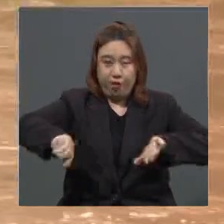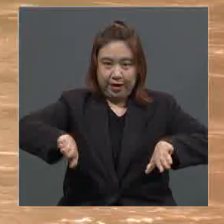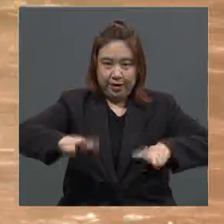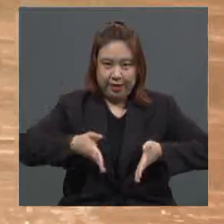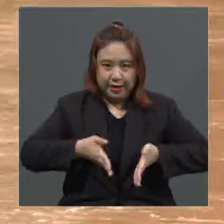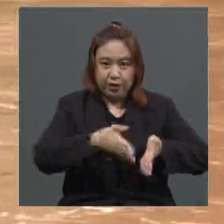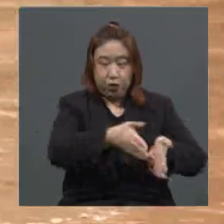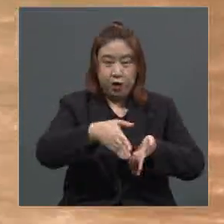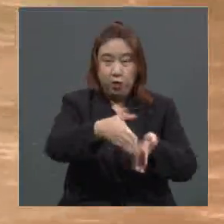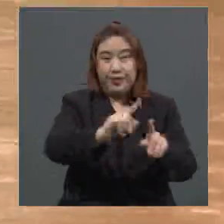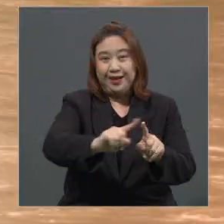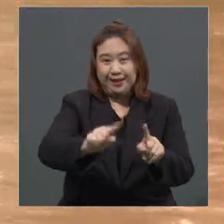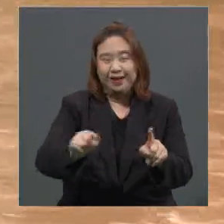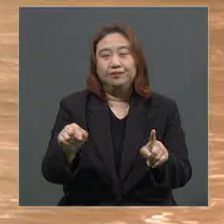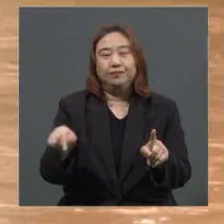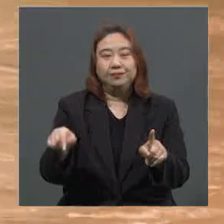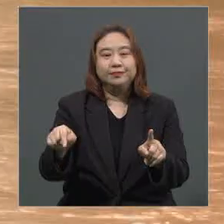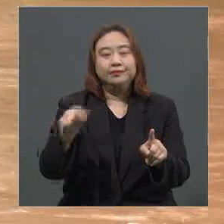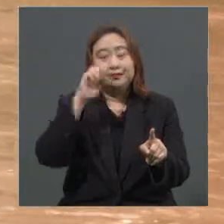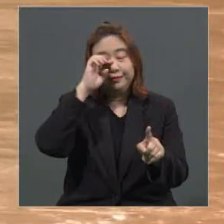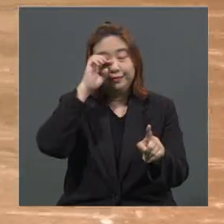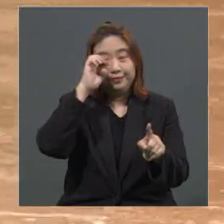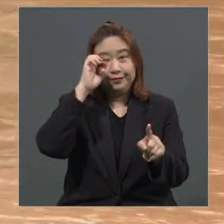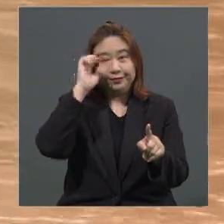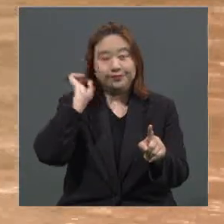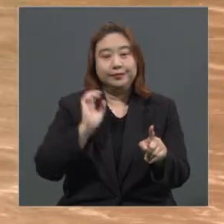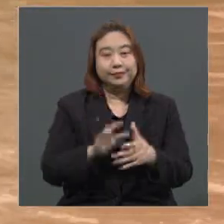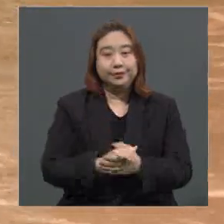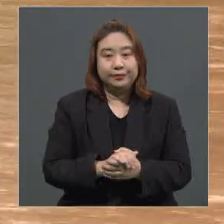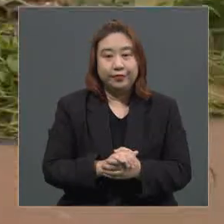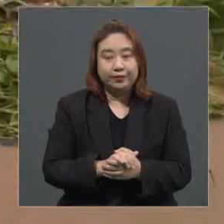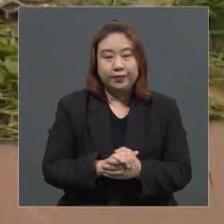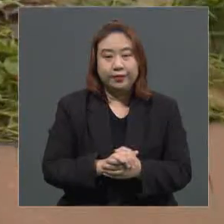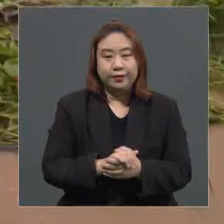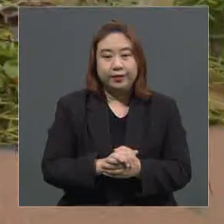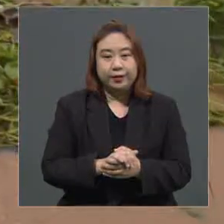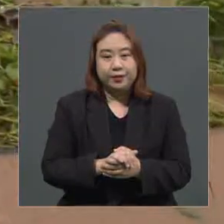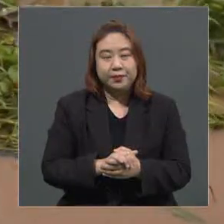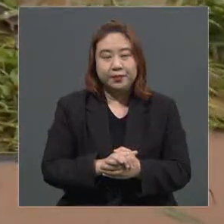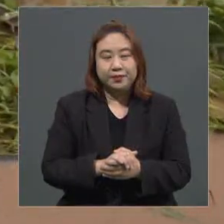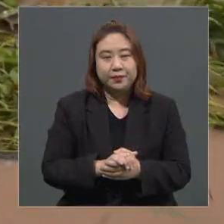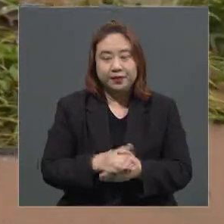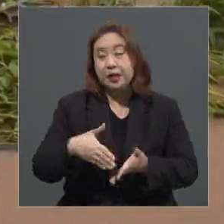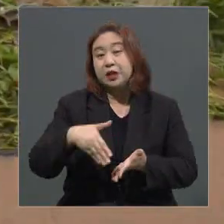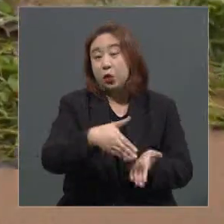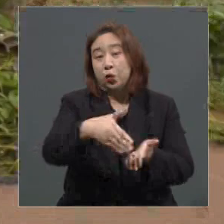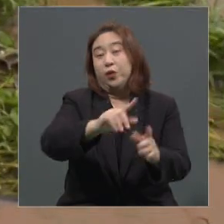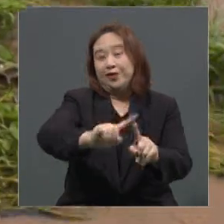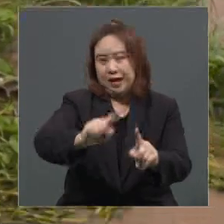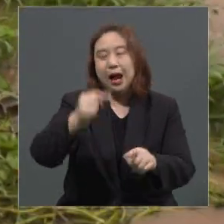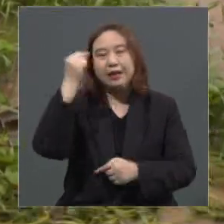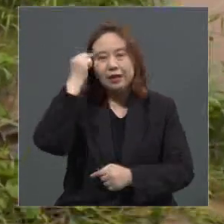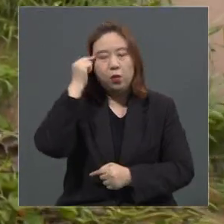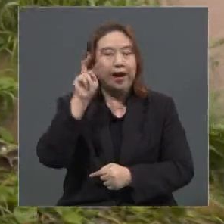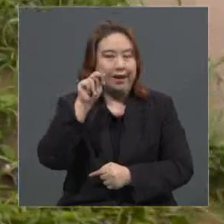ถนนป่าไม้ถนนเจริญประเทศถนนปงถนนตลาดเก่าถนนทิพช้างถนนบ้านดงชัยบางส่วนคาดว่าน้